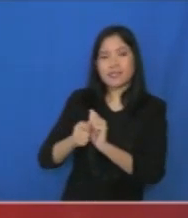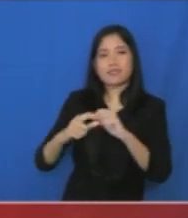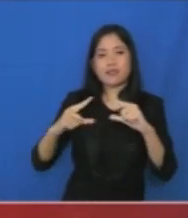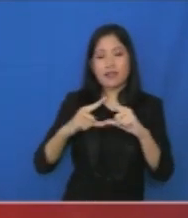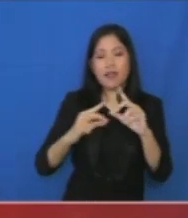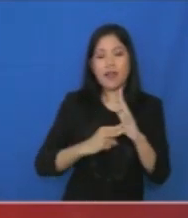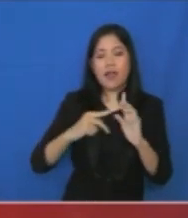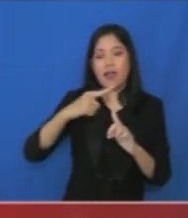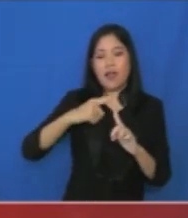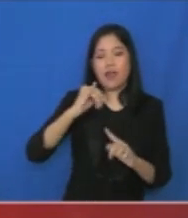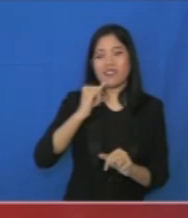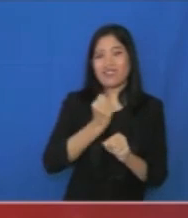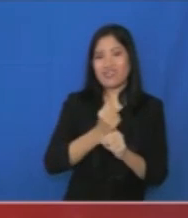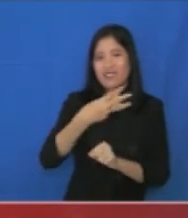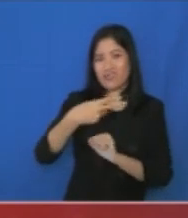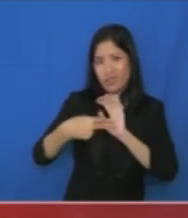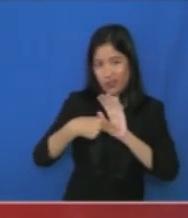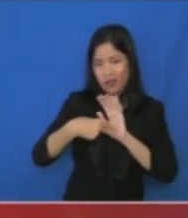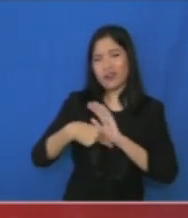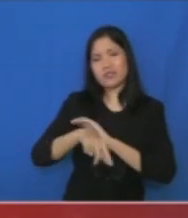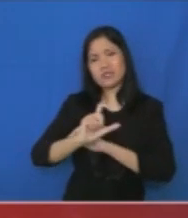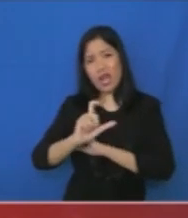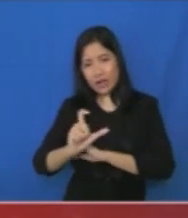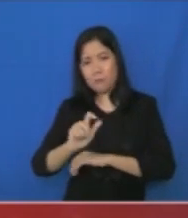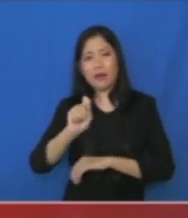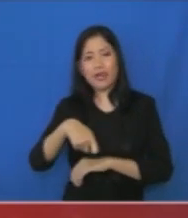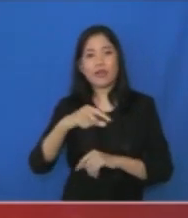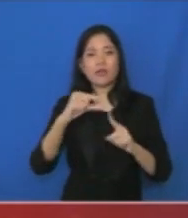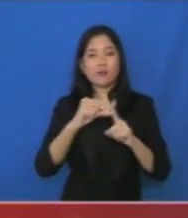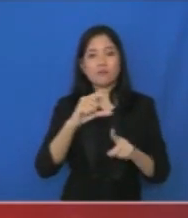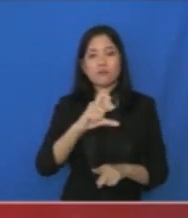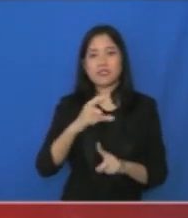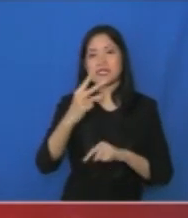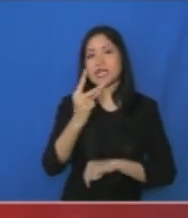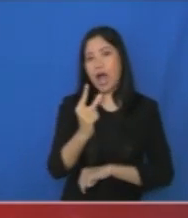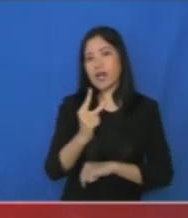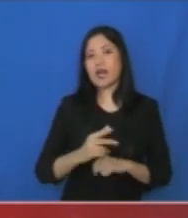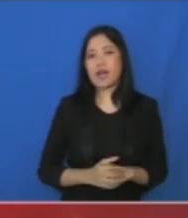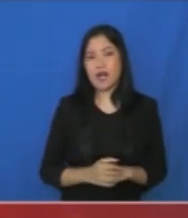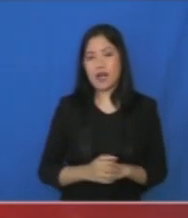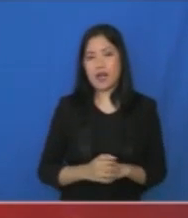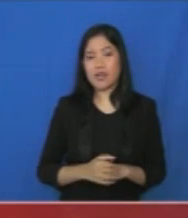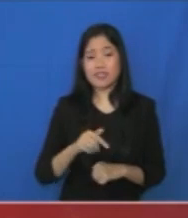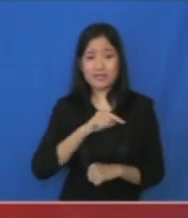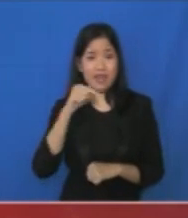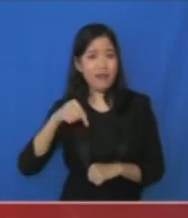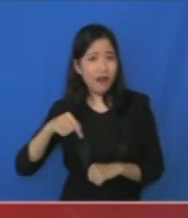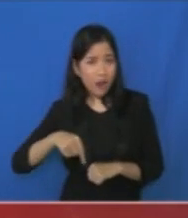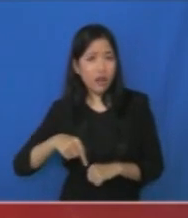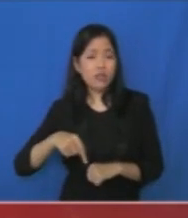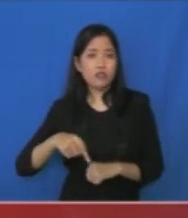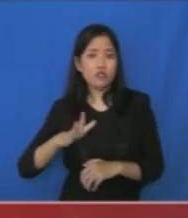dengan metode PCR yg Hai sampai dengan hari ini Kita sudah melaksanakan pemeriksaan